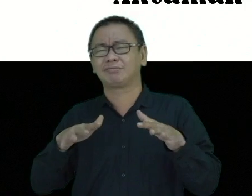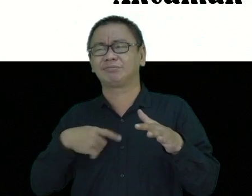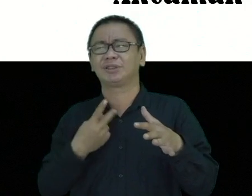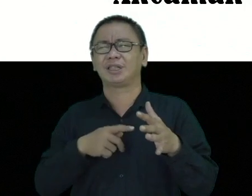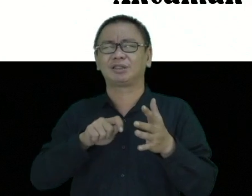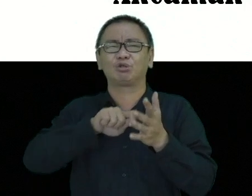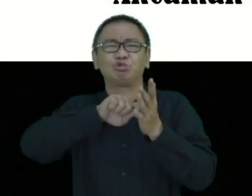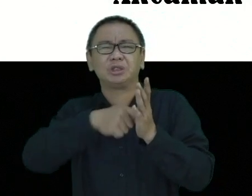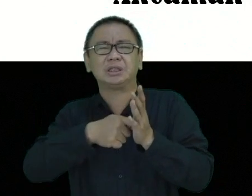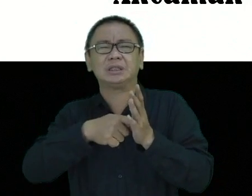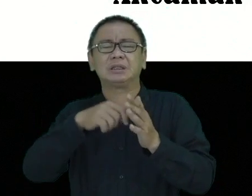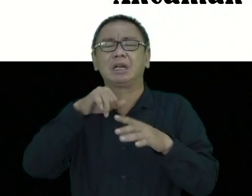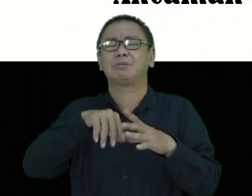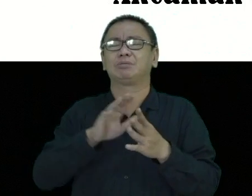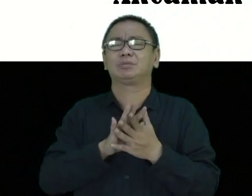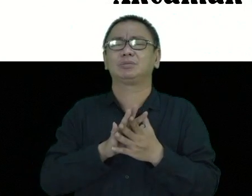bisa berbuat apa-apa.